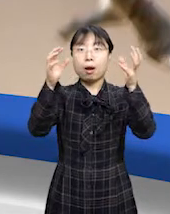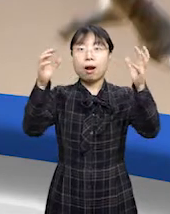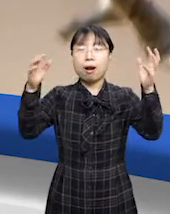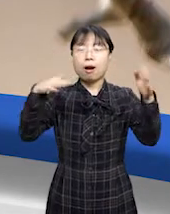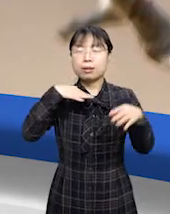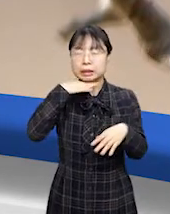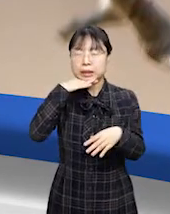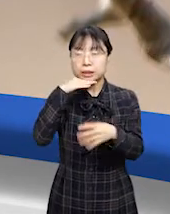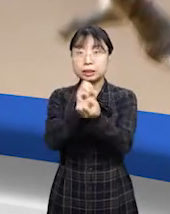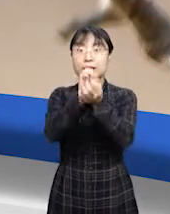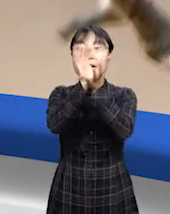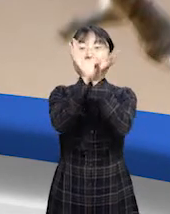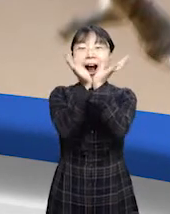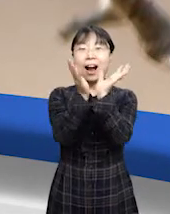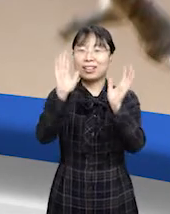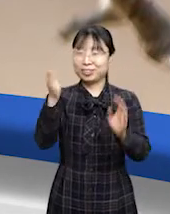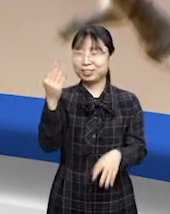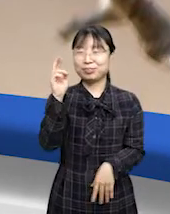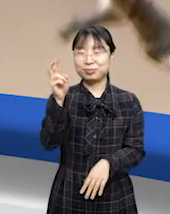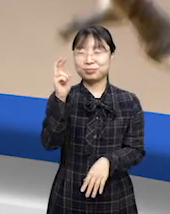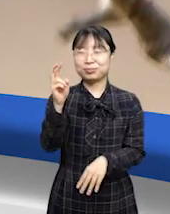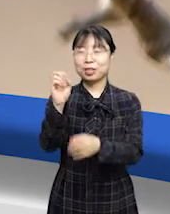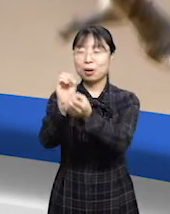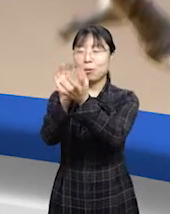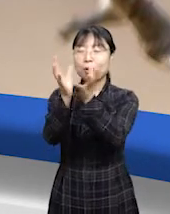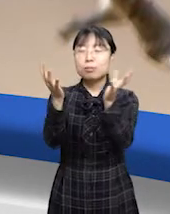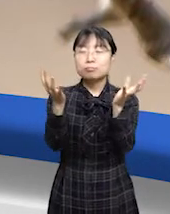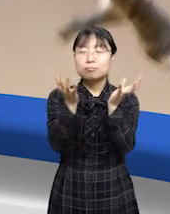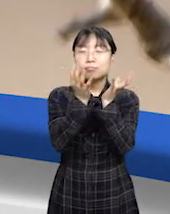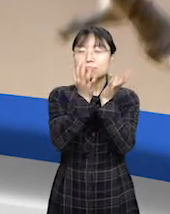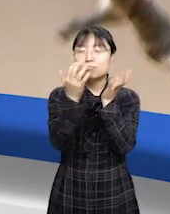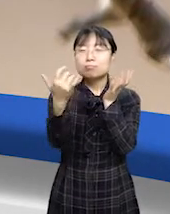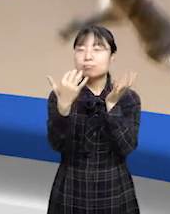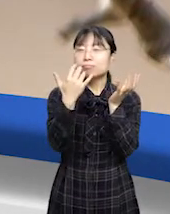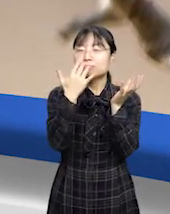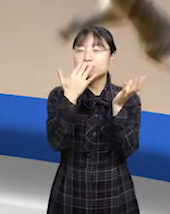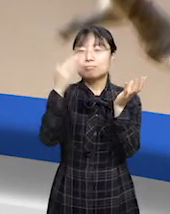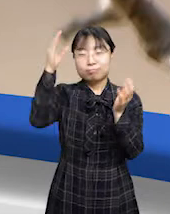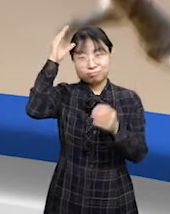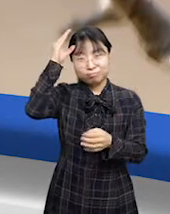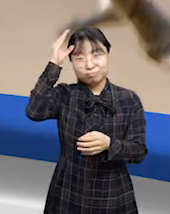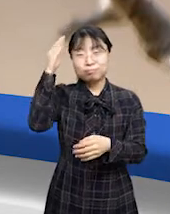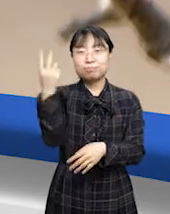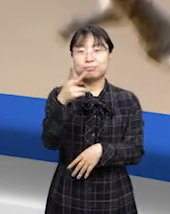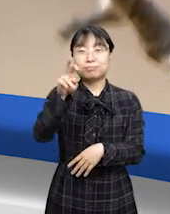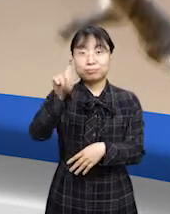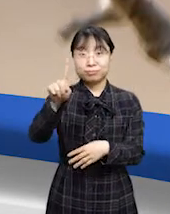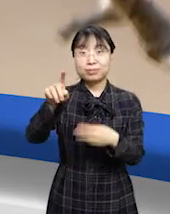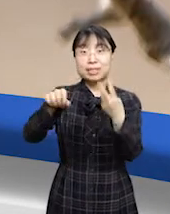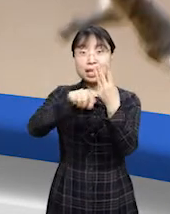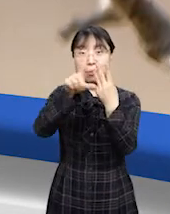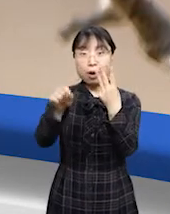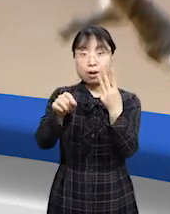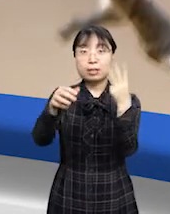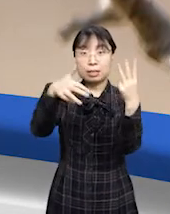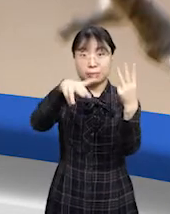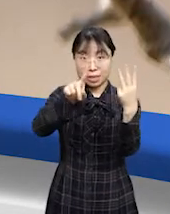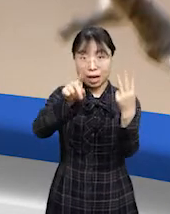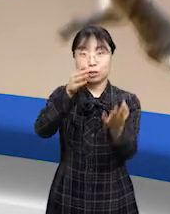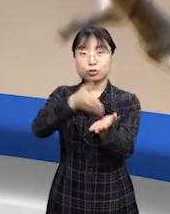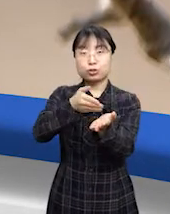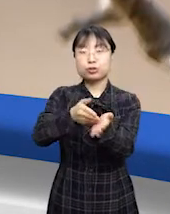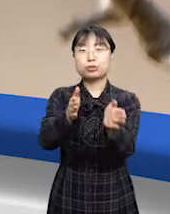꽃망울들이 맺혀 화려한 개화를 앞두고 있는데요. 그윽한 꽃향기를 기다리며 2021년 3월 3차 의왕시정